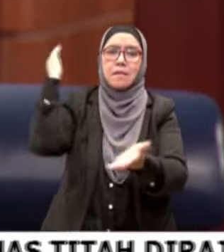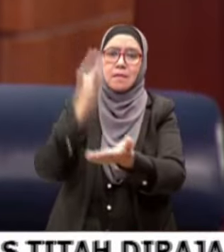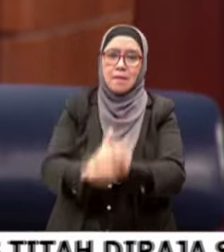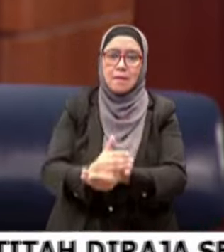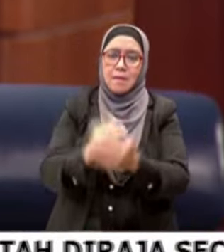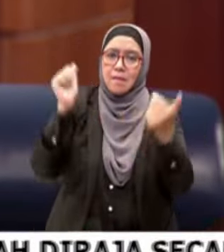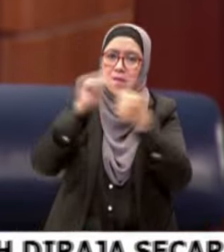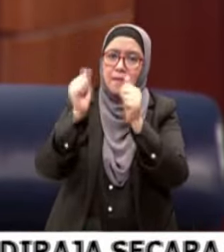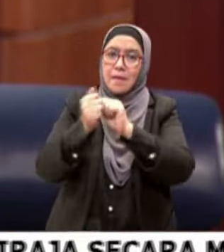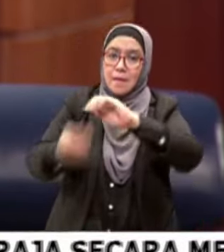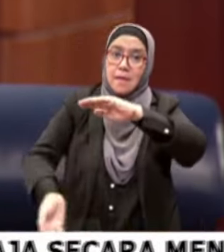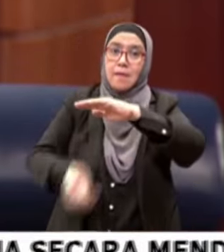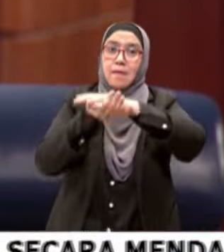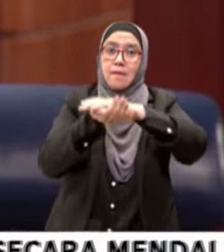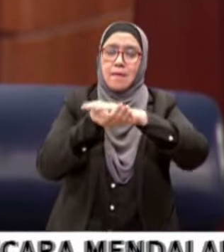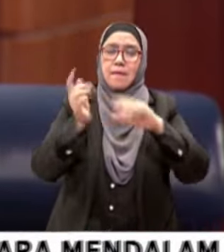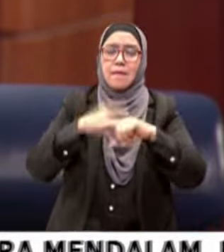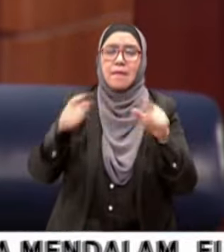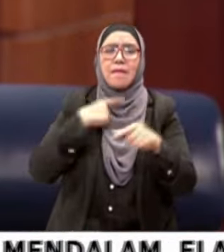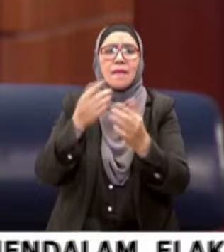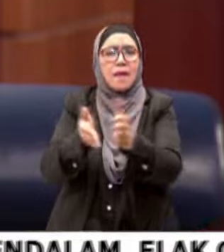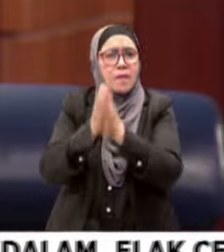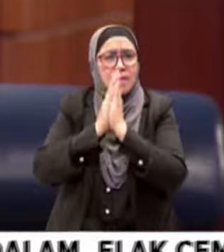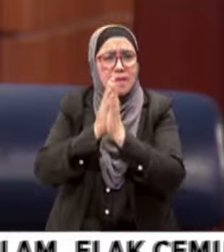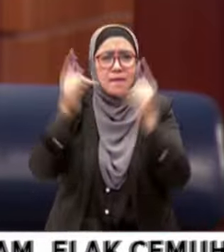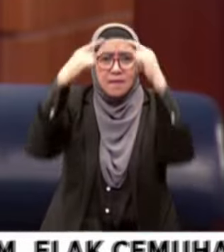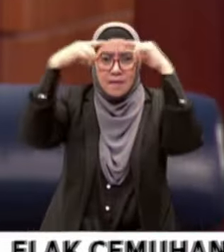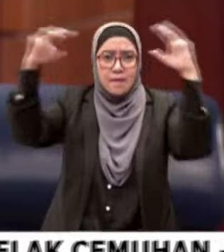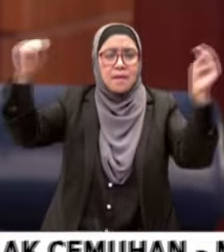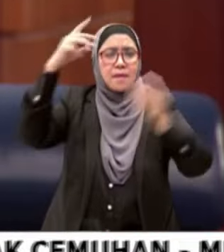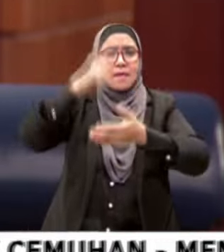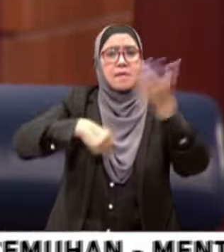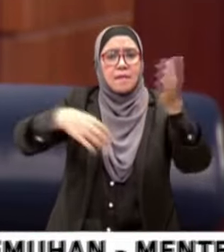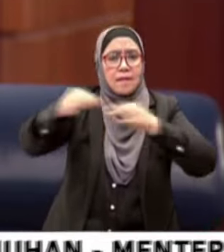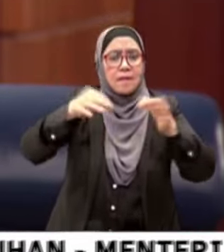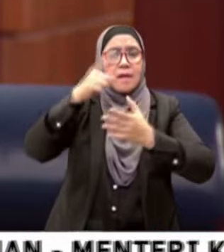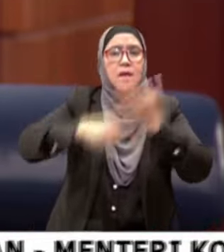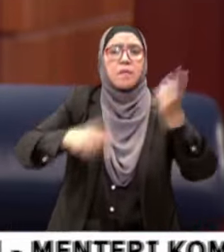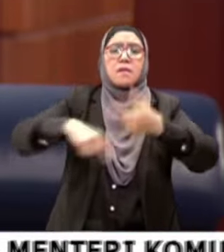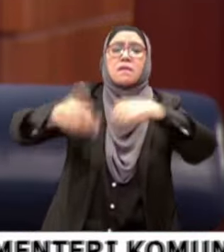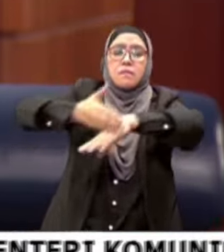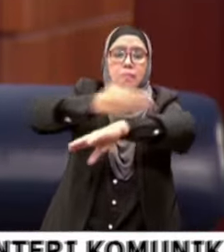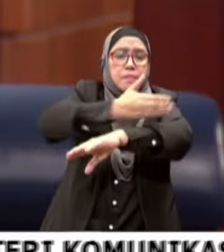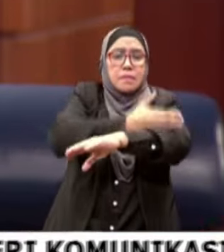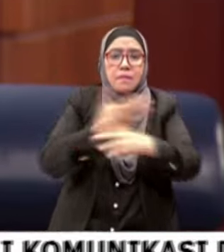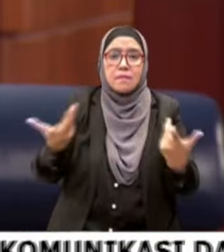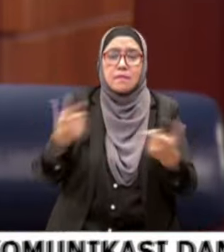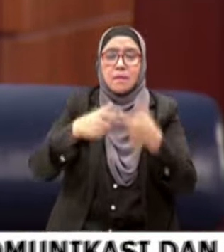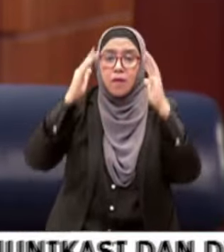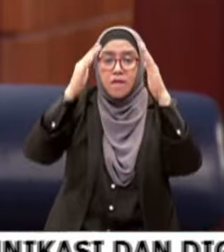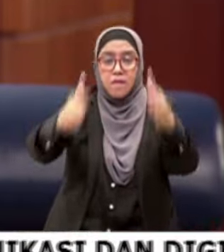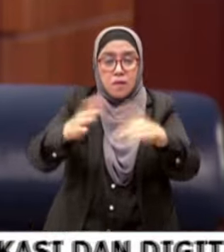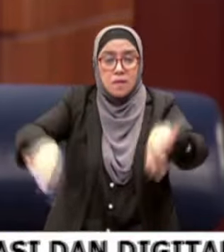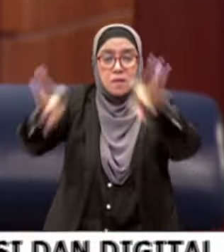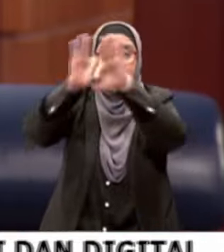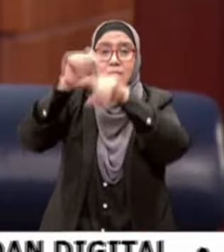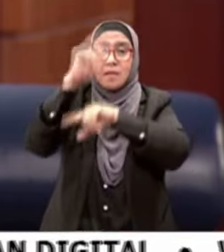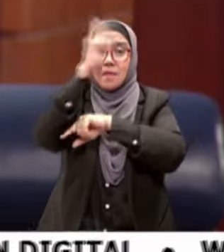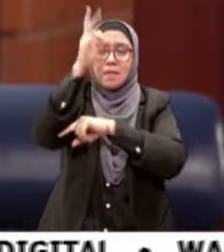bertanda menteri menyatakan Apakah sepeda Jin penampakan dan fokus-vokes utama kerajaan melalui